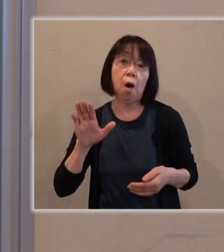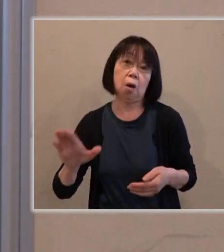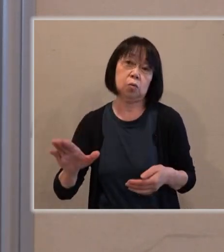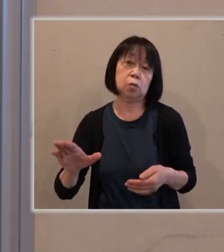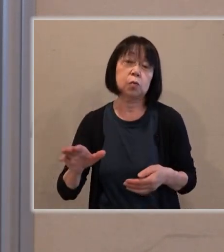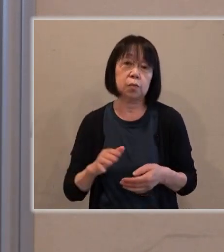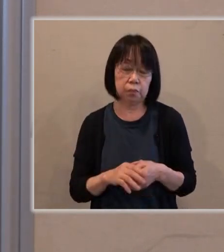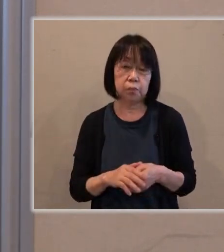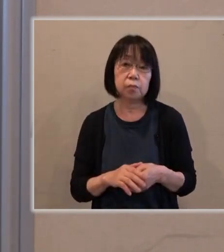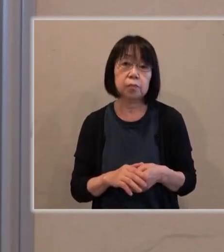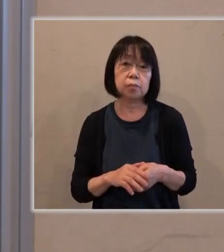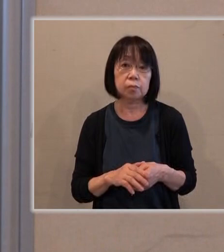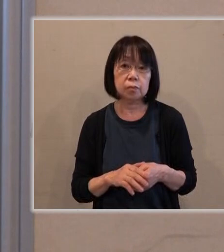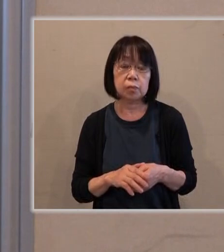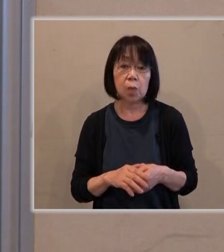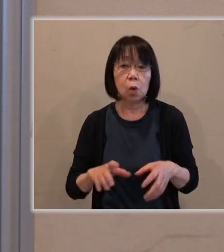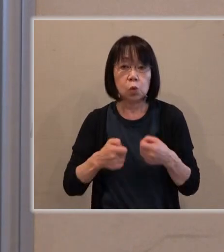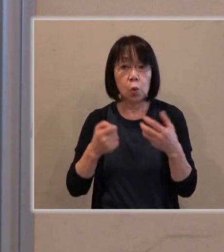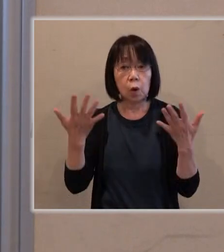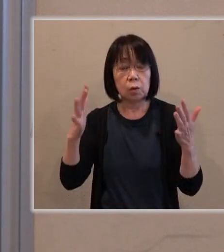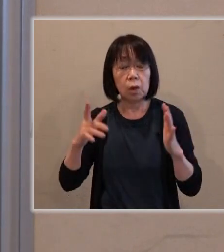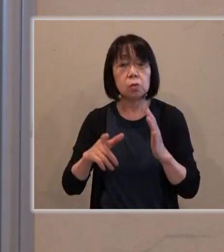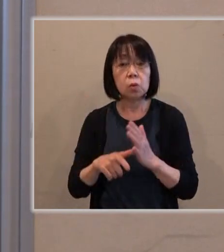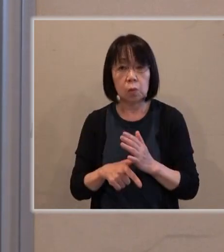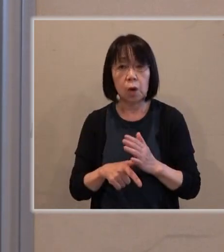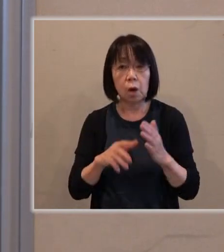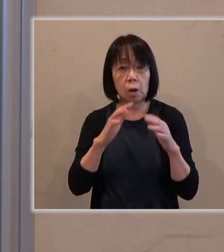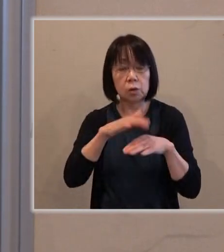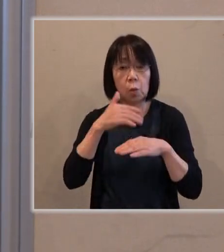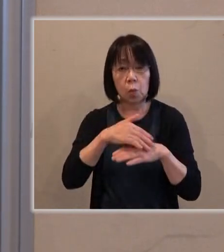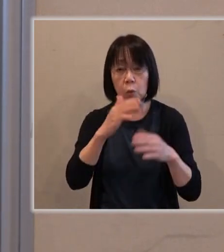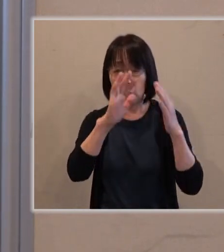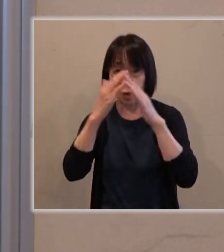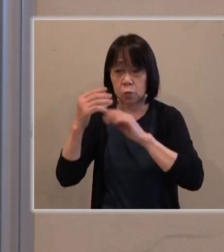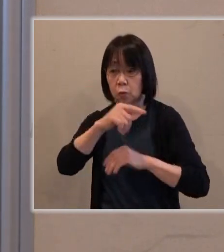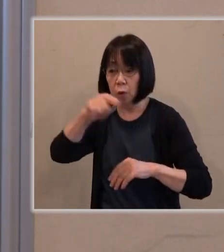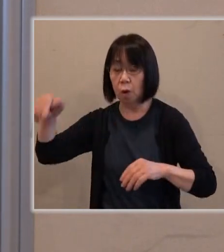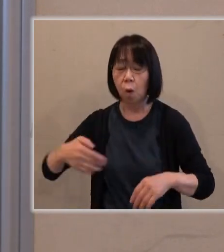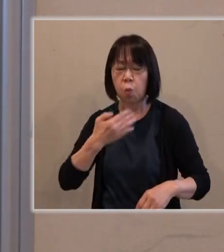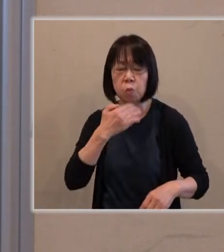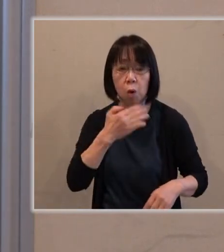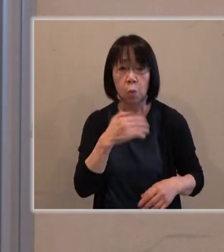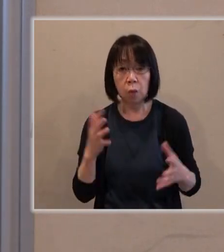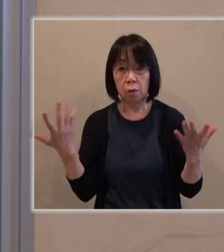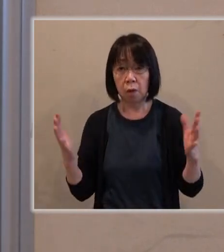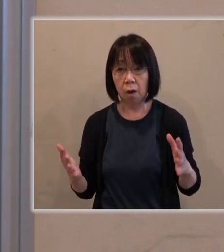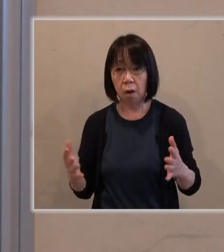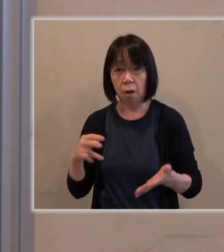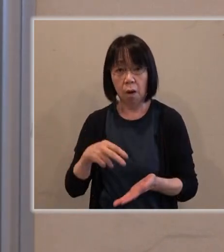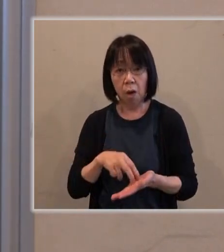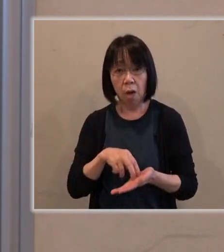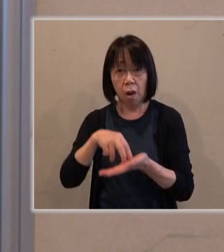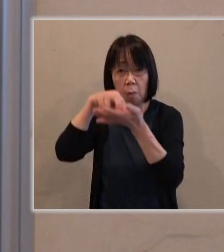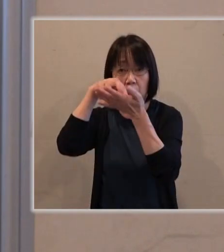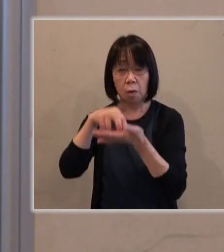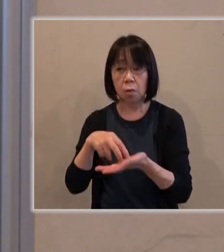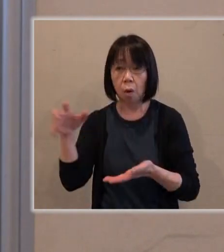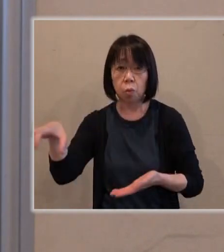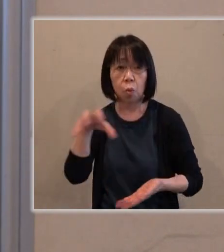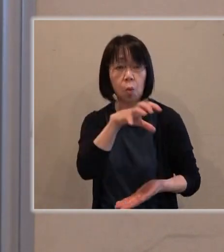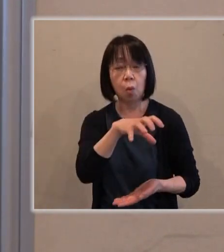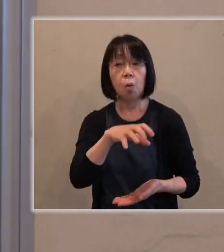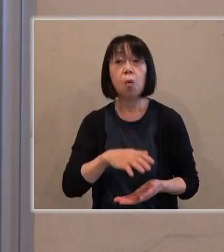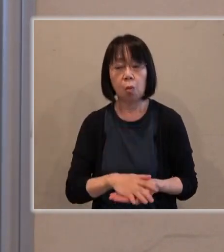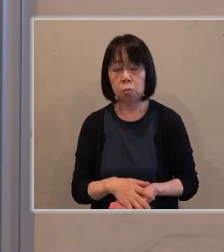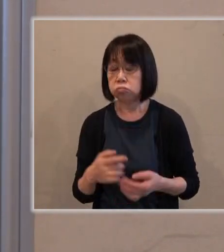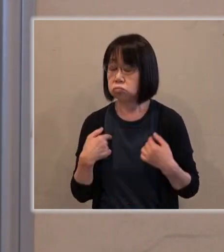札幌の街の中も不便を感じたことほとんどなかったんです。エレベーターなんかどこにあるのか、そのこと私にも